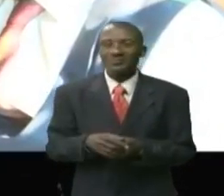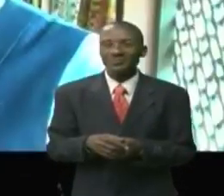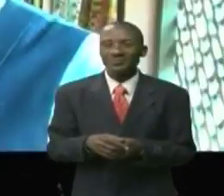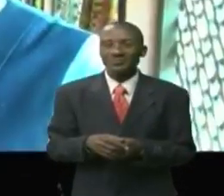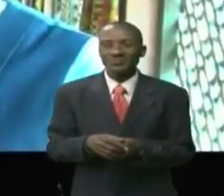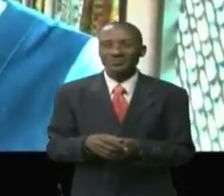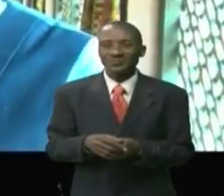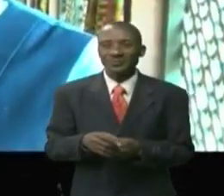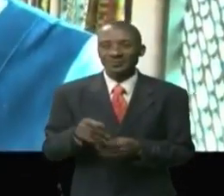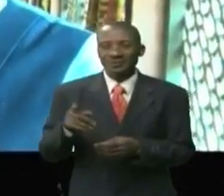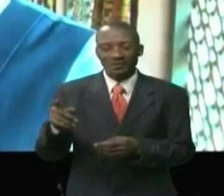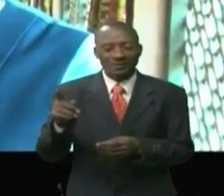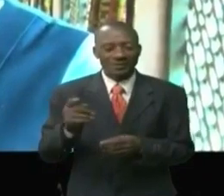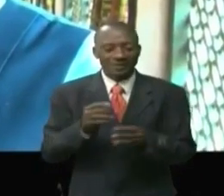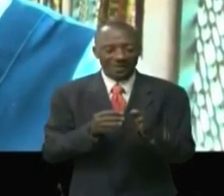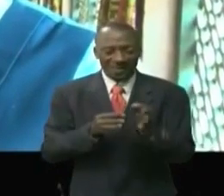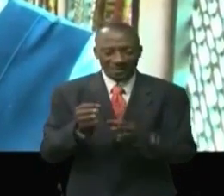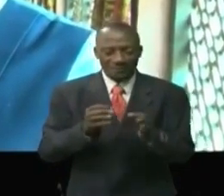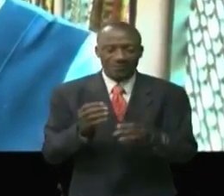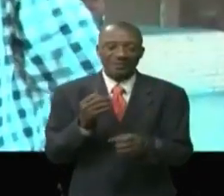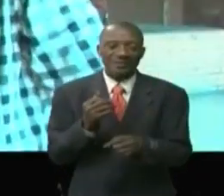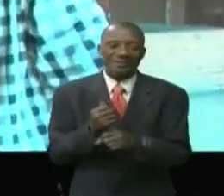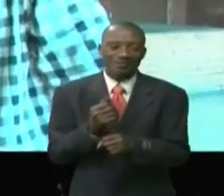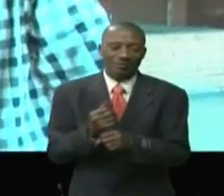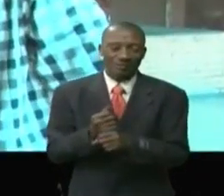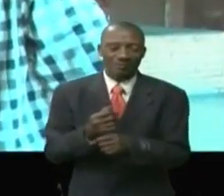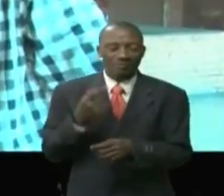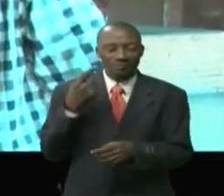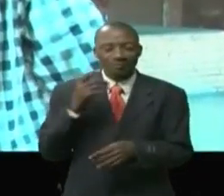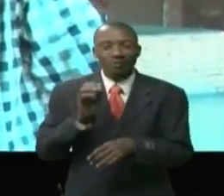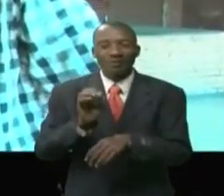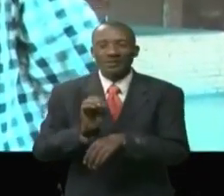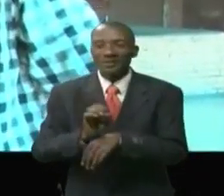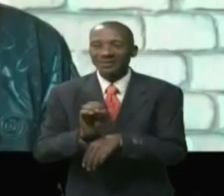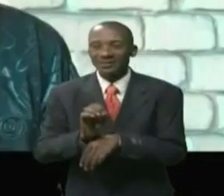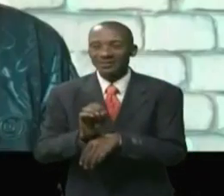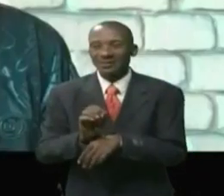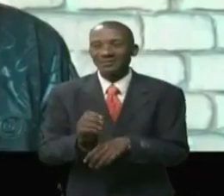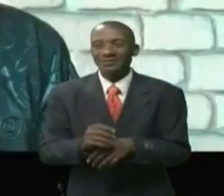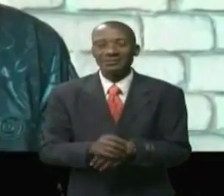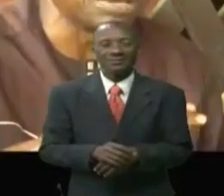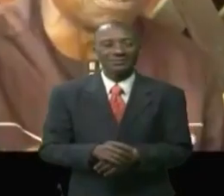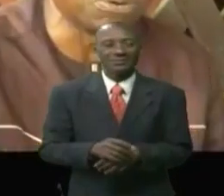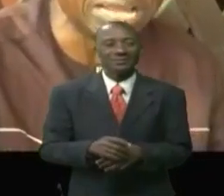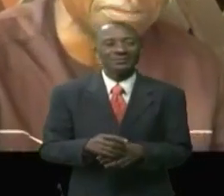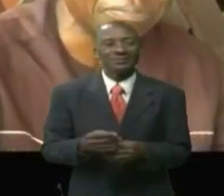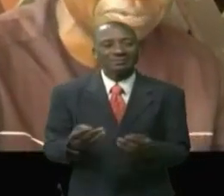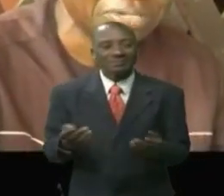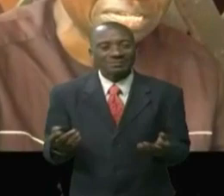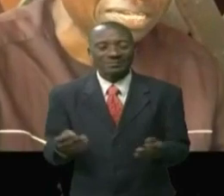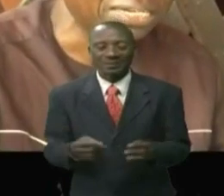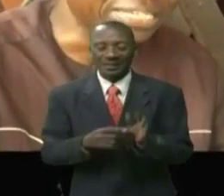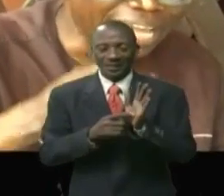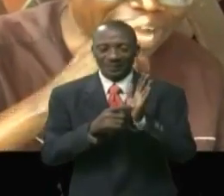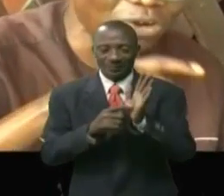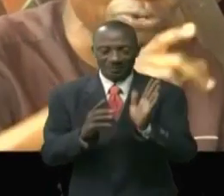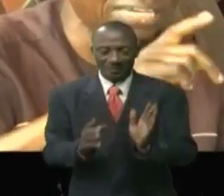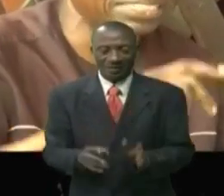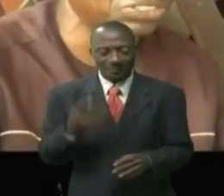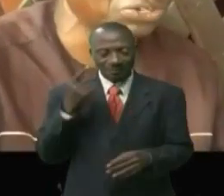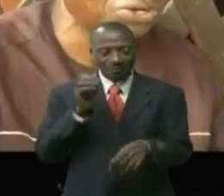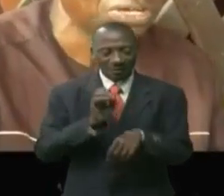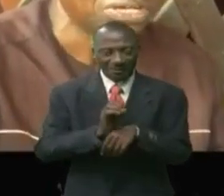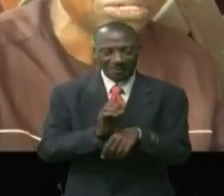c'était lors d'une conférence de presse tenue à la Foire Internationale de Kinshasa l'exposition de photos les matchs de